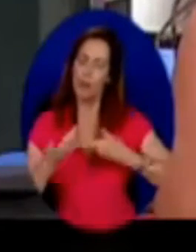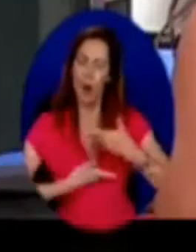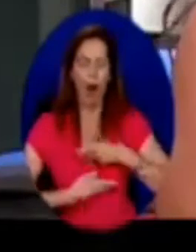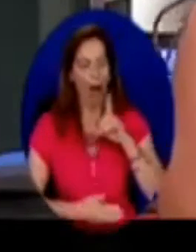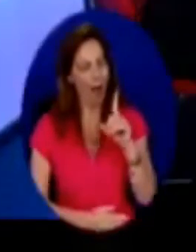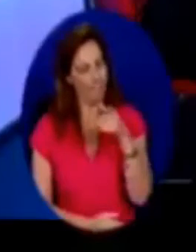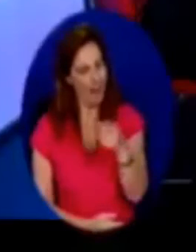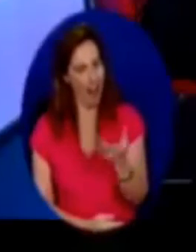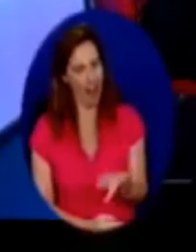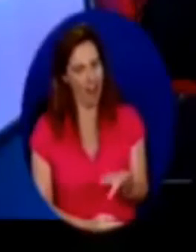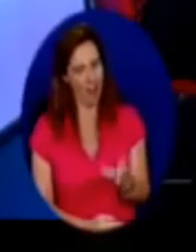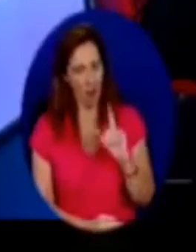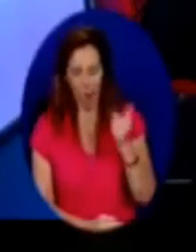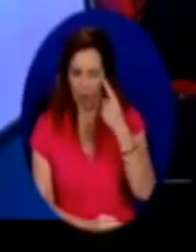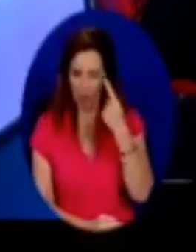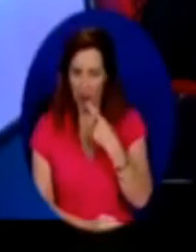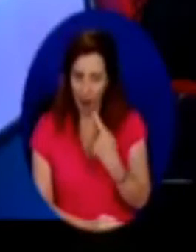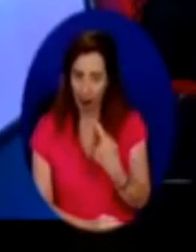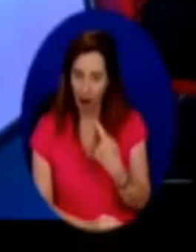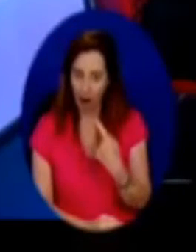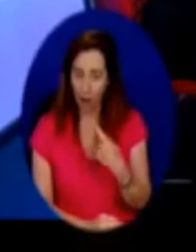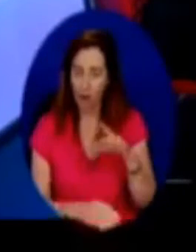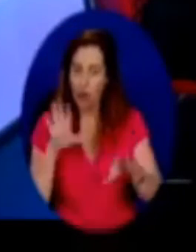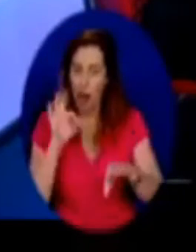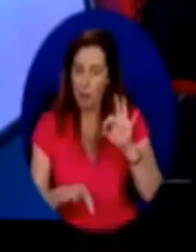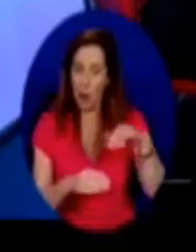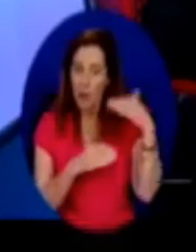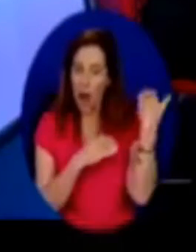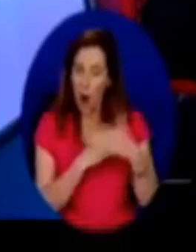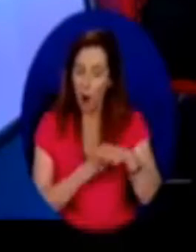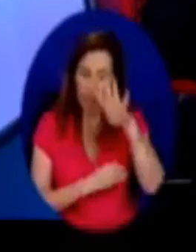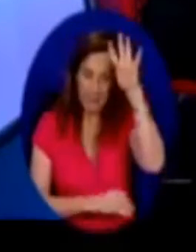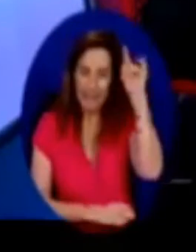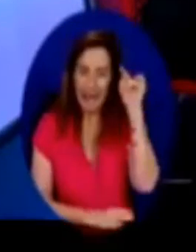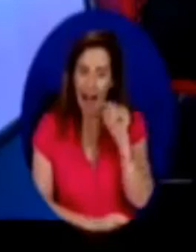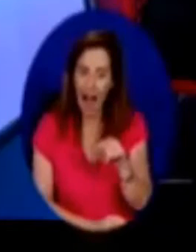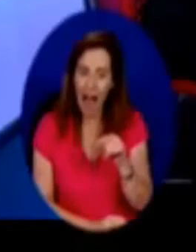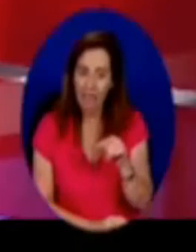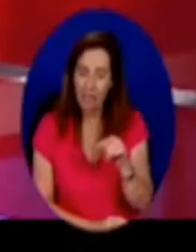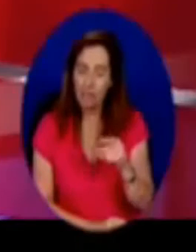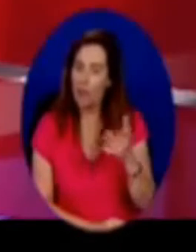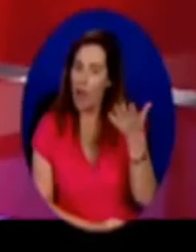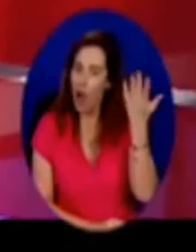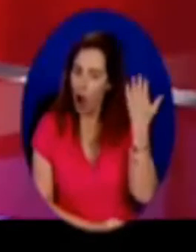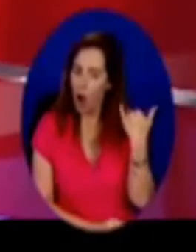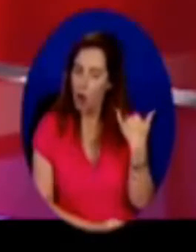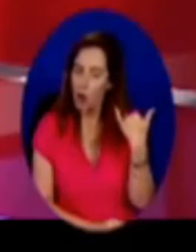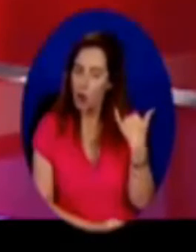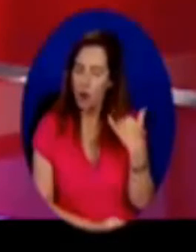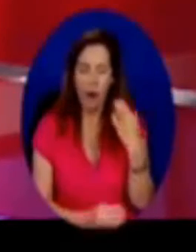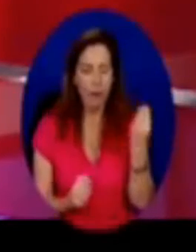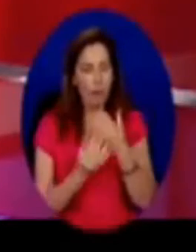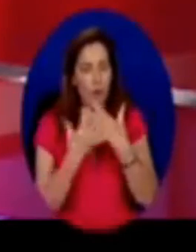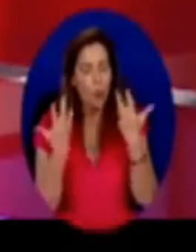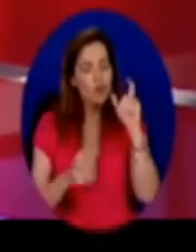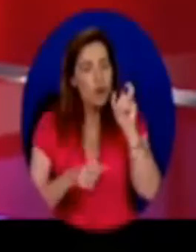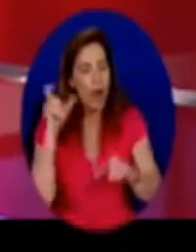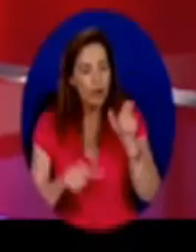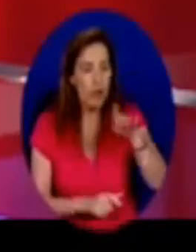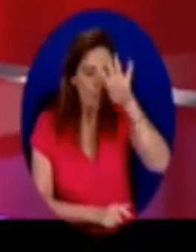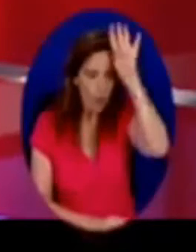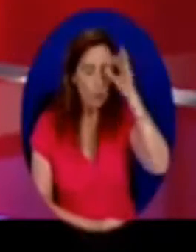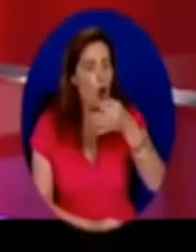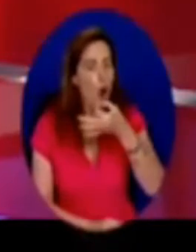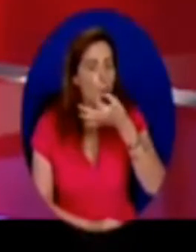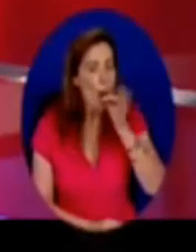ד לנדו כולנו דיווחנו על זה שתוצאות הבחירות האחרונות באיראן היו עיתות ברוש לציבור ירני